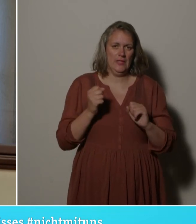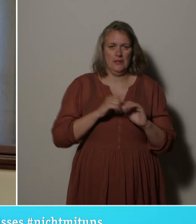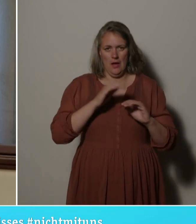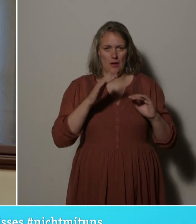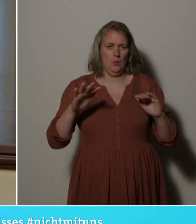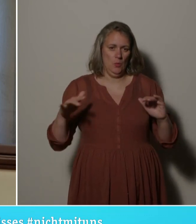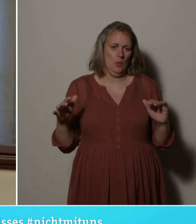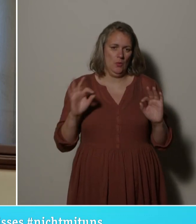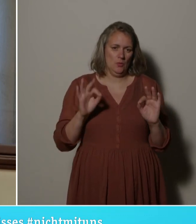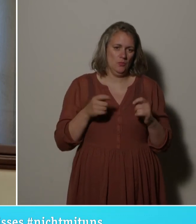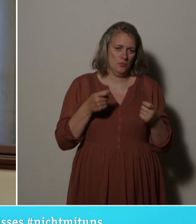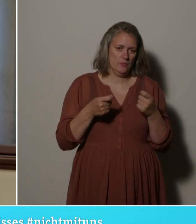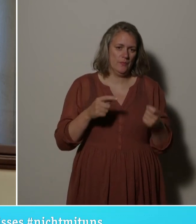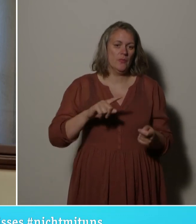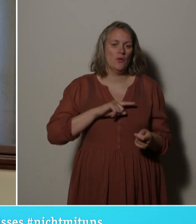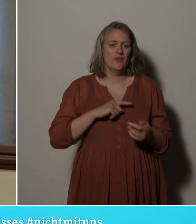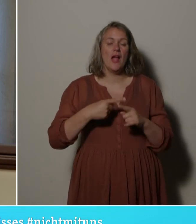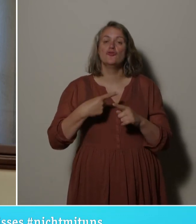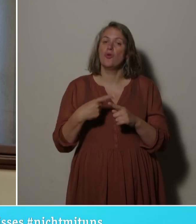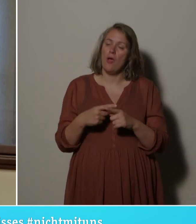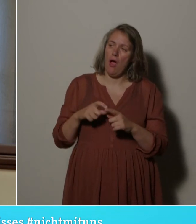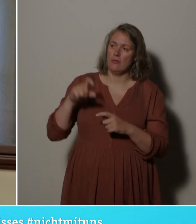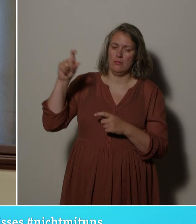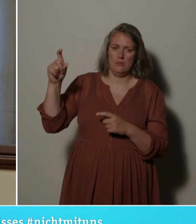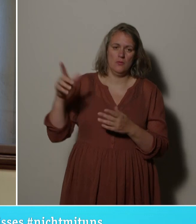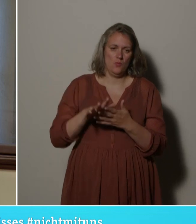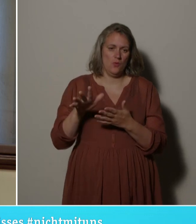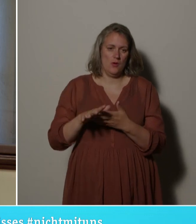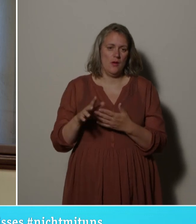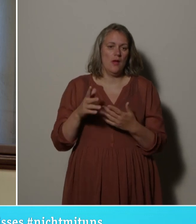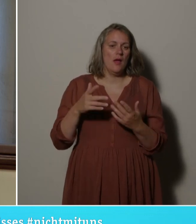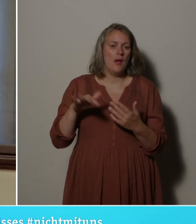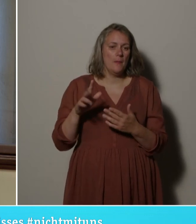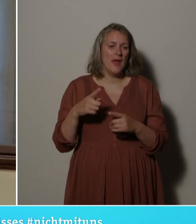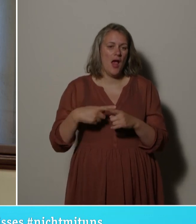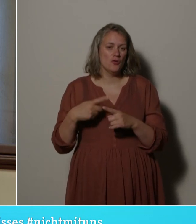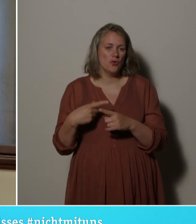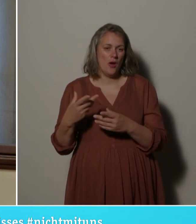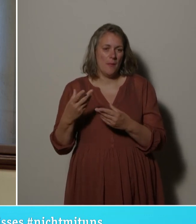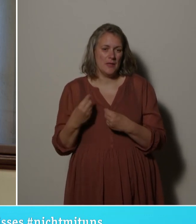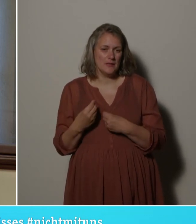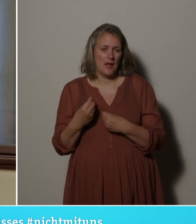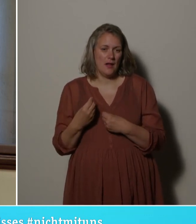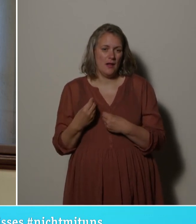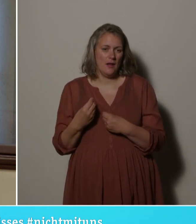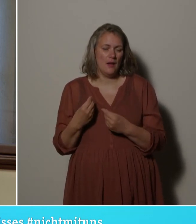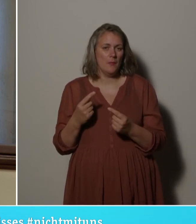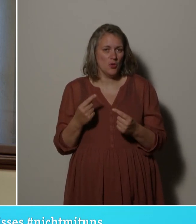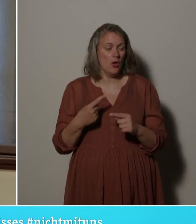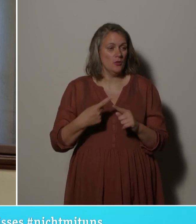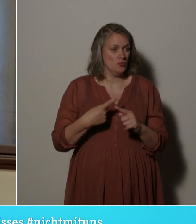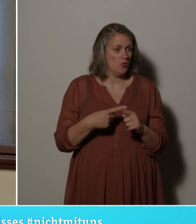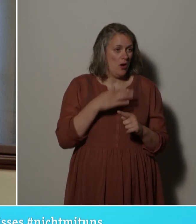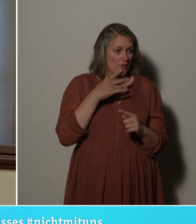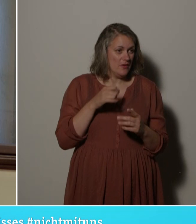wir, und das zahlen wir natürlich als Steuerzahler. Und übrigens, je mehr Steuern man bezahlt, desto mehr trägt man dazu bei. So viel